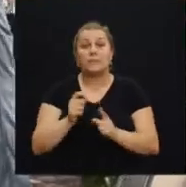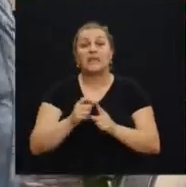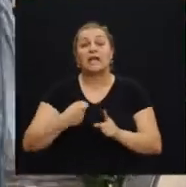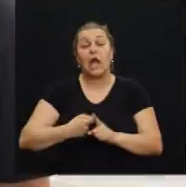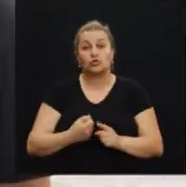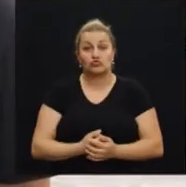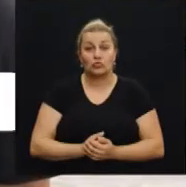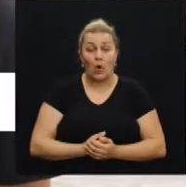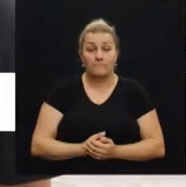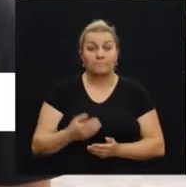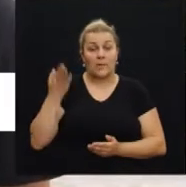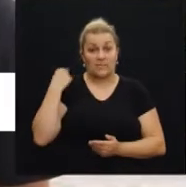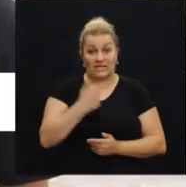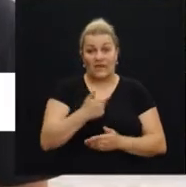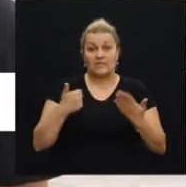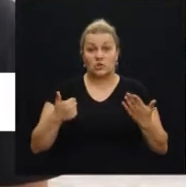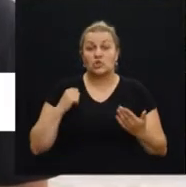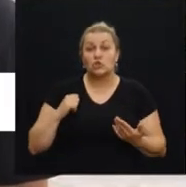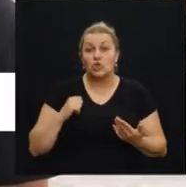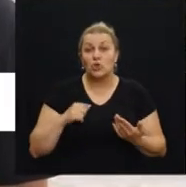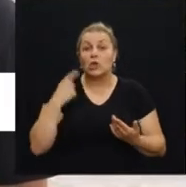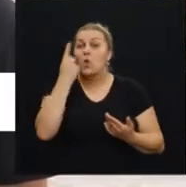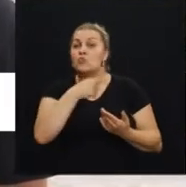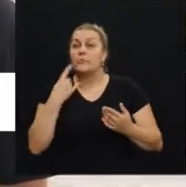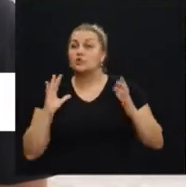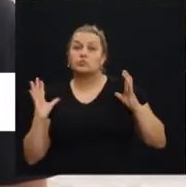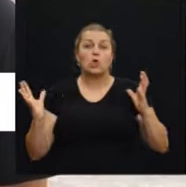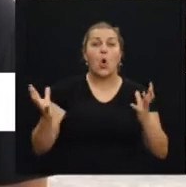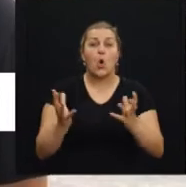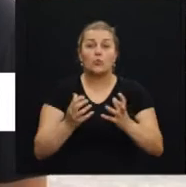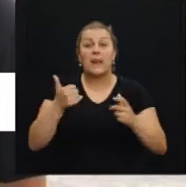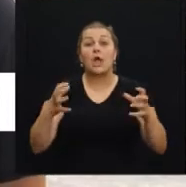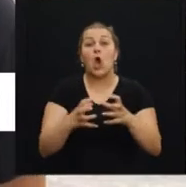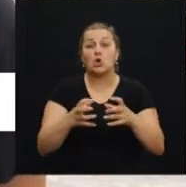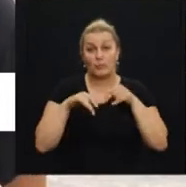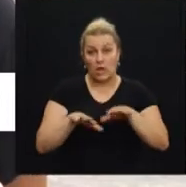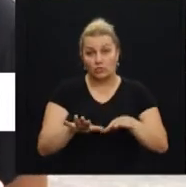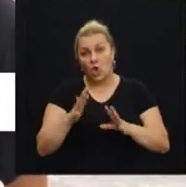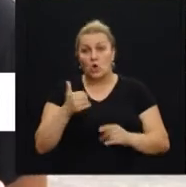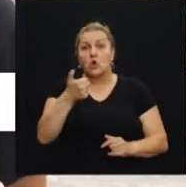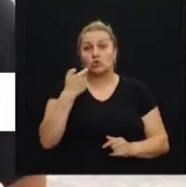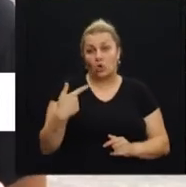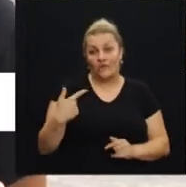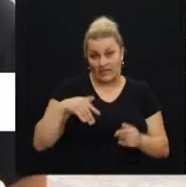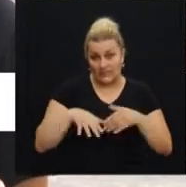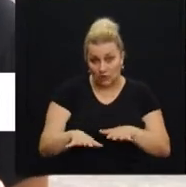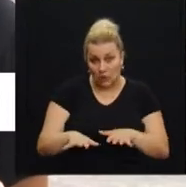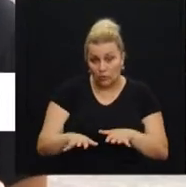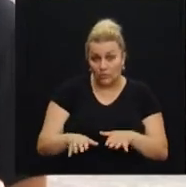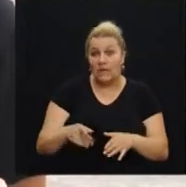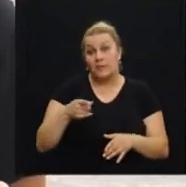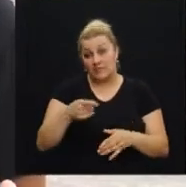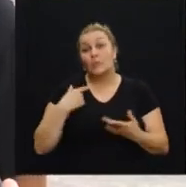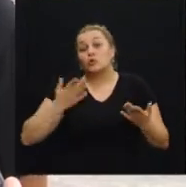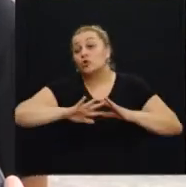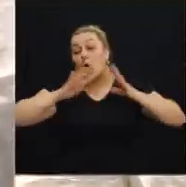Kačunko. Prije 26 godina u Omišu se okupila jedna grupa ljudi, njih 120, toliko smo